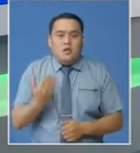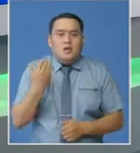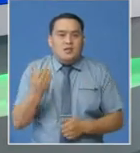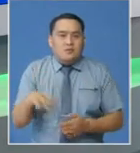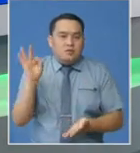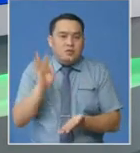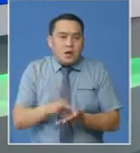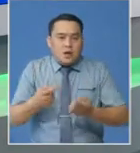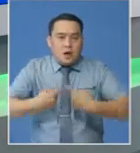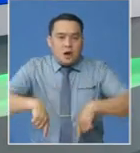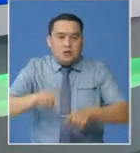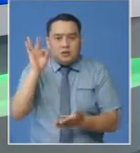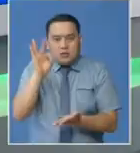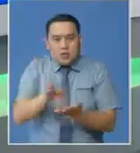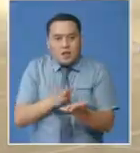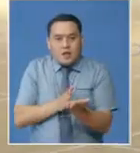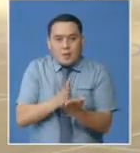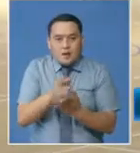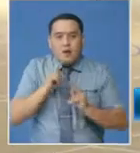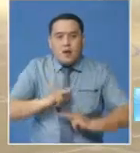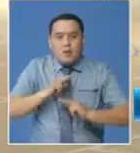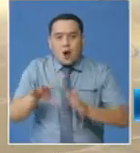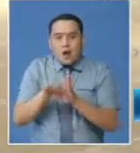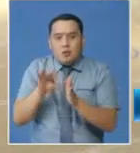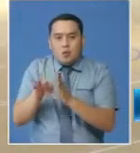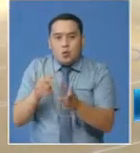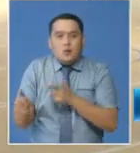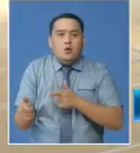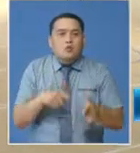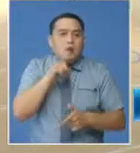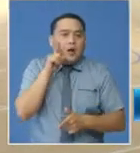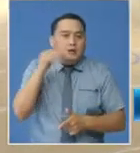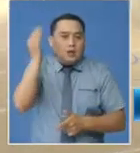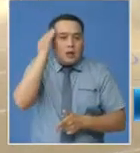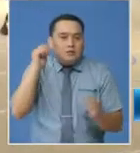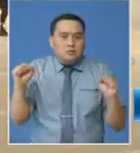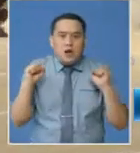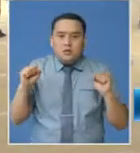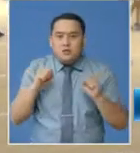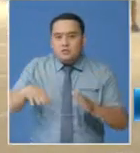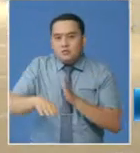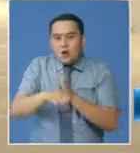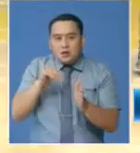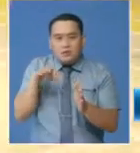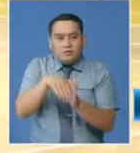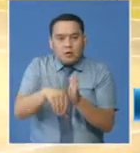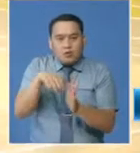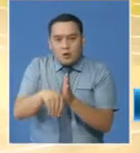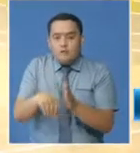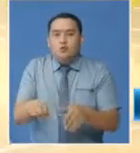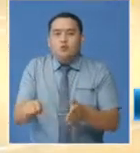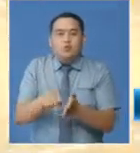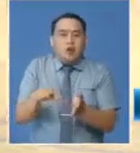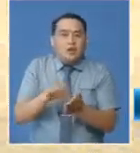спорта. Его цель – организация целенаправленной работы по отбору и подготовке молодых талантливых спортсменов в составы сборных команд для